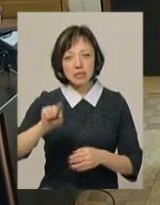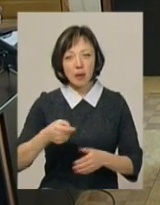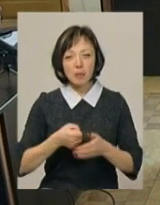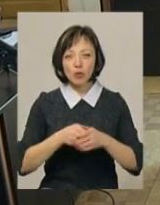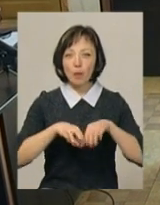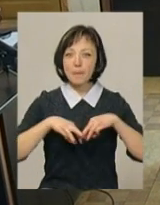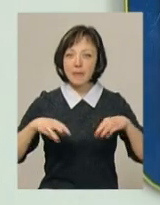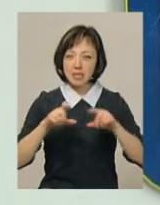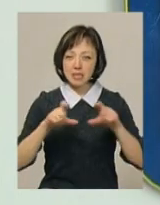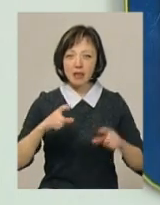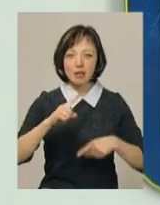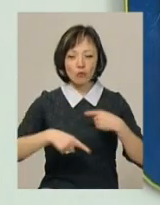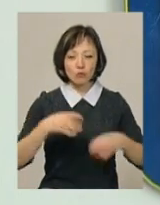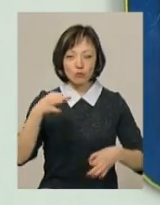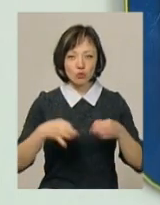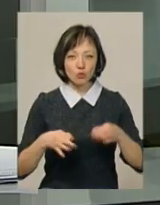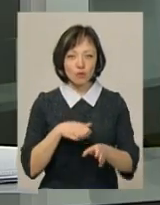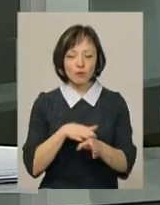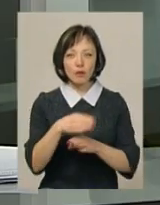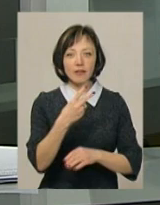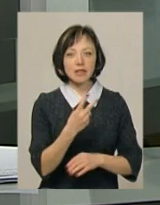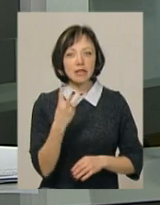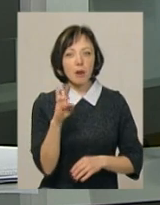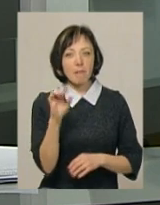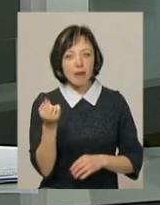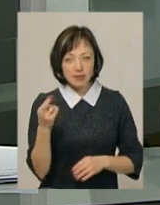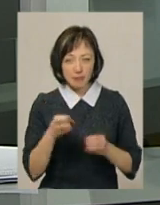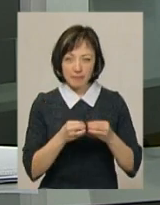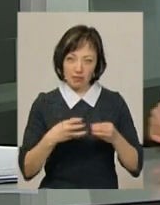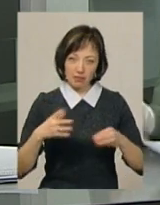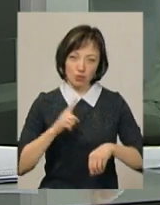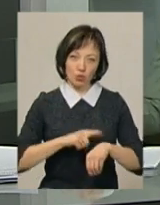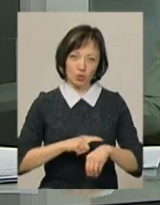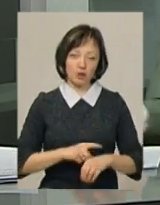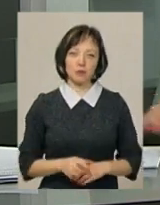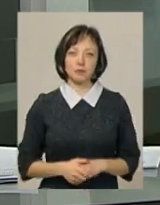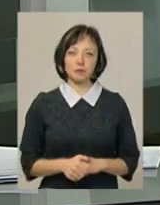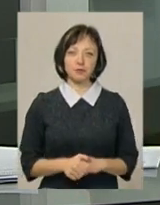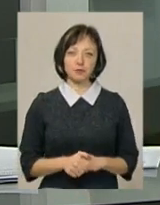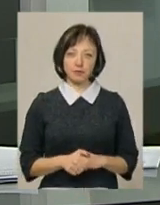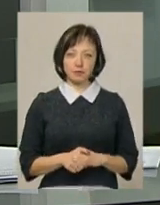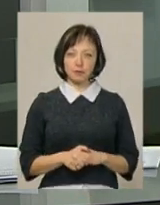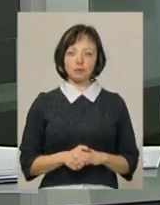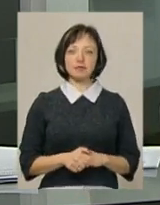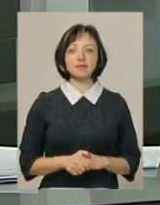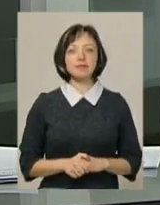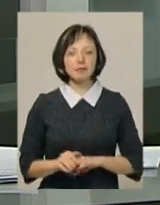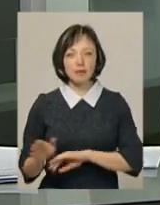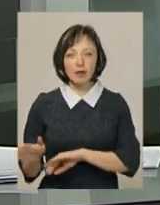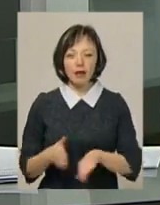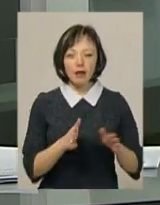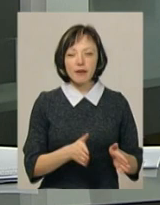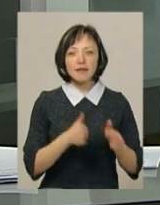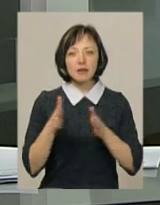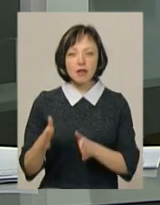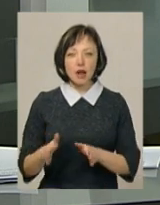міністерства. Наступне судове слухання відбудеться 23 березня о 15-й годині. Відклали слухання